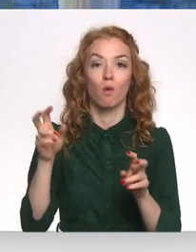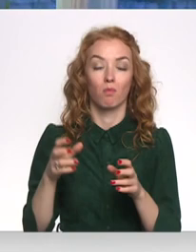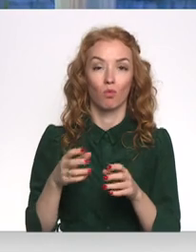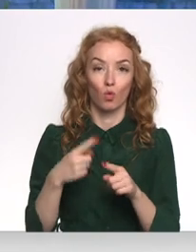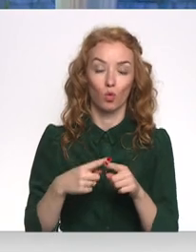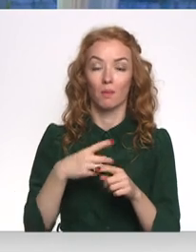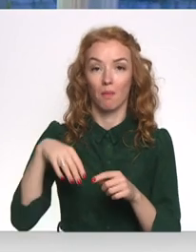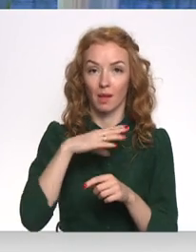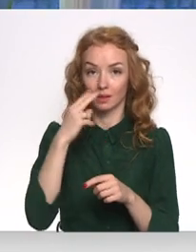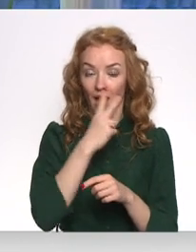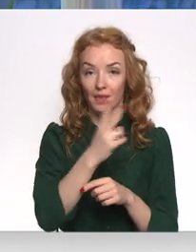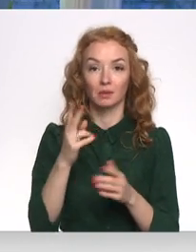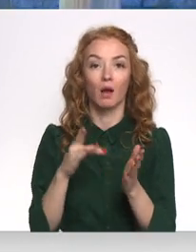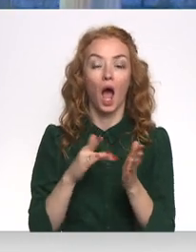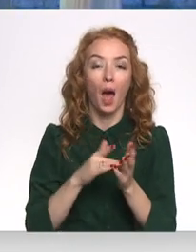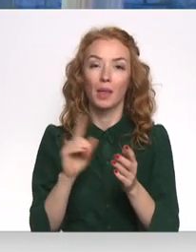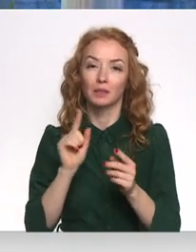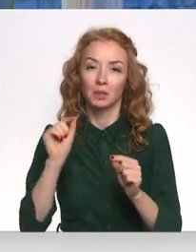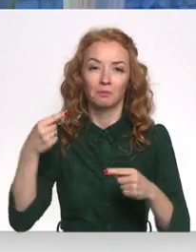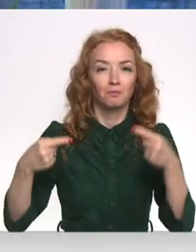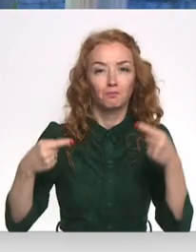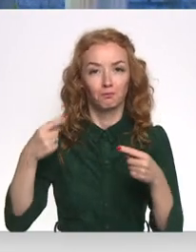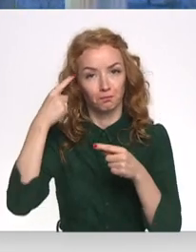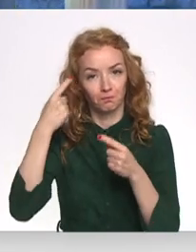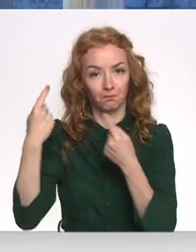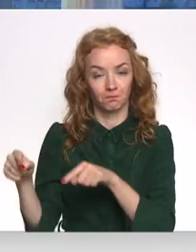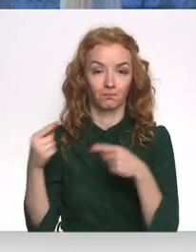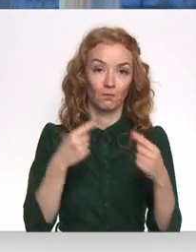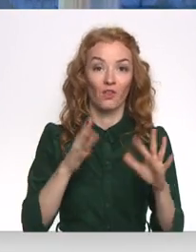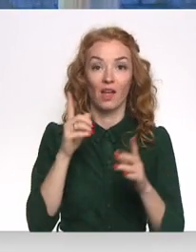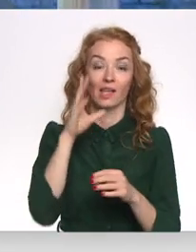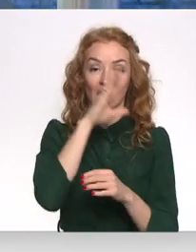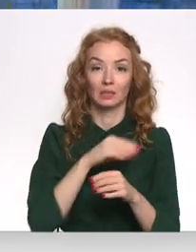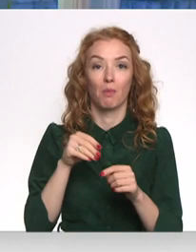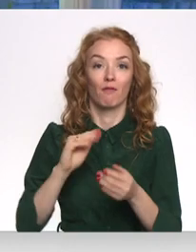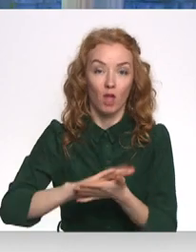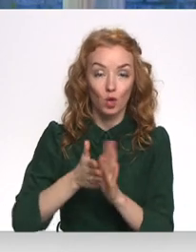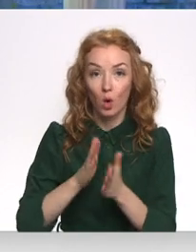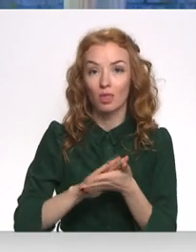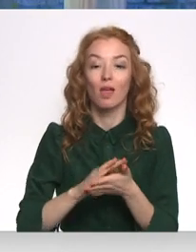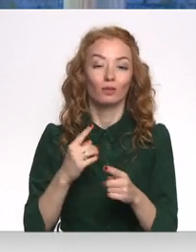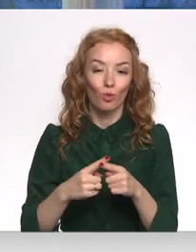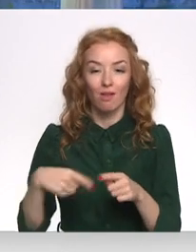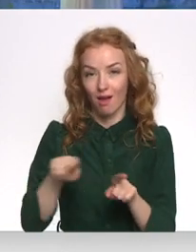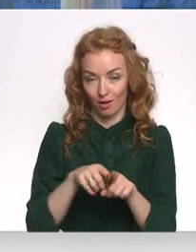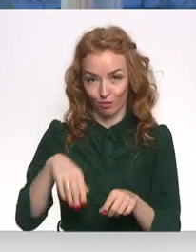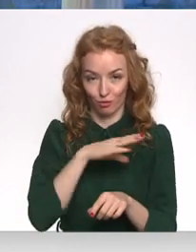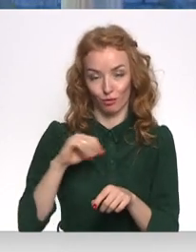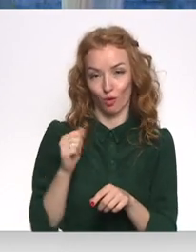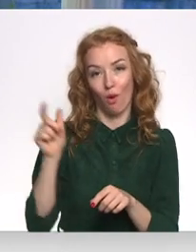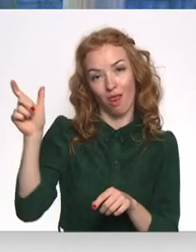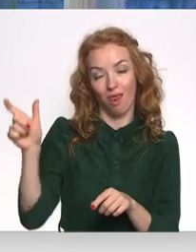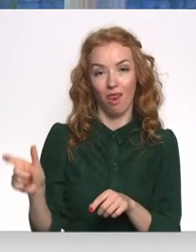ir potenciālās pretrunas un vai ir iespēja viņas pārvarēt. Mums arī kolēģi,